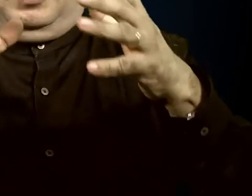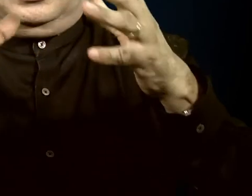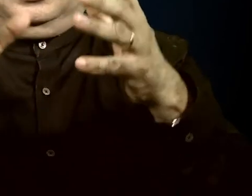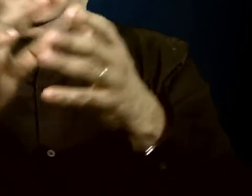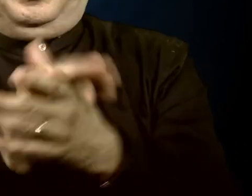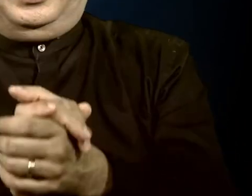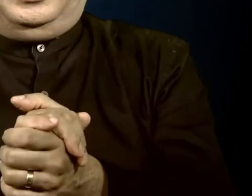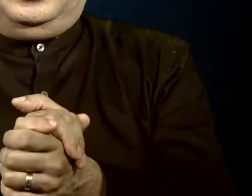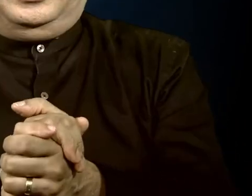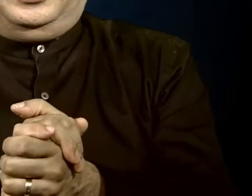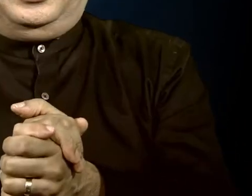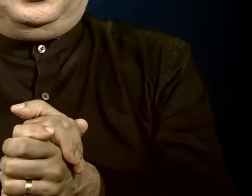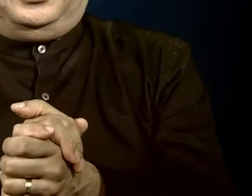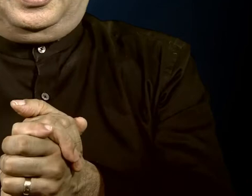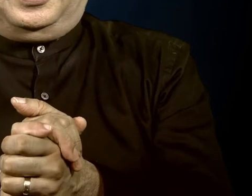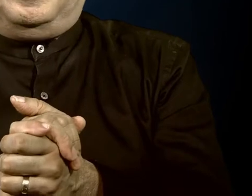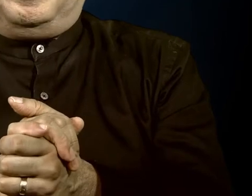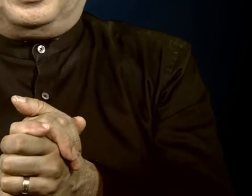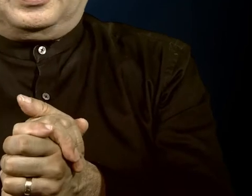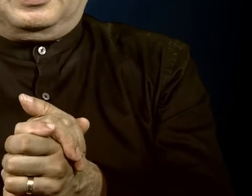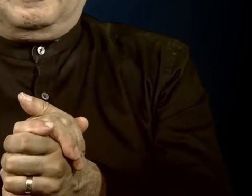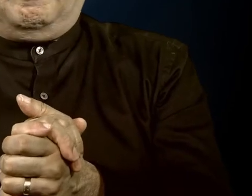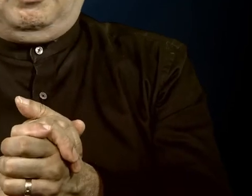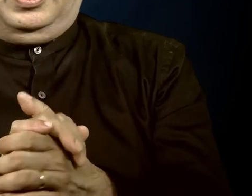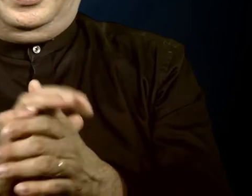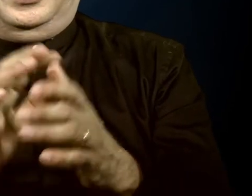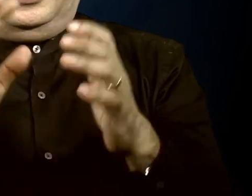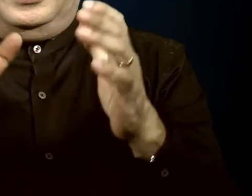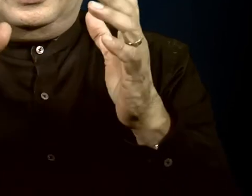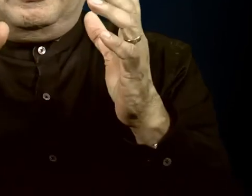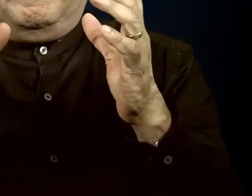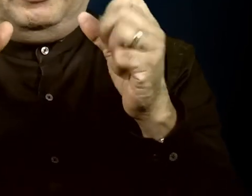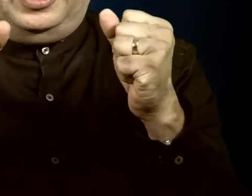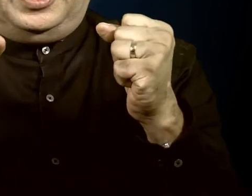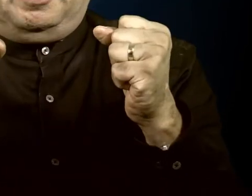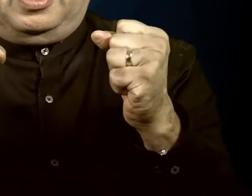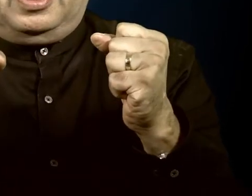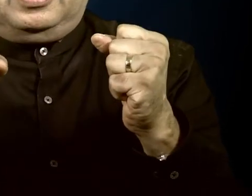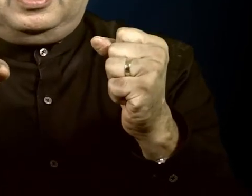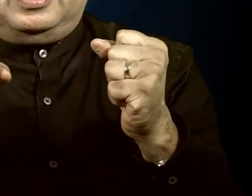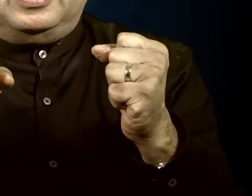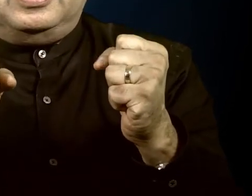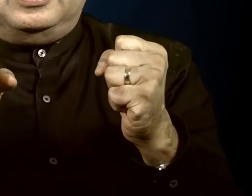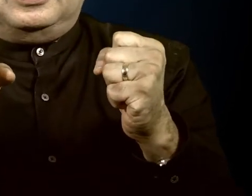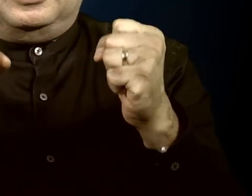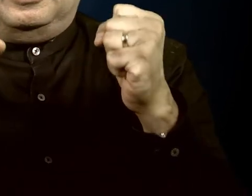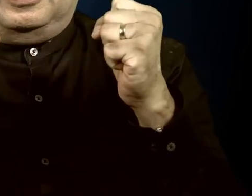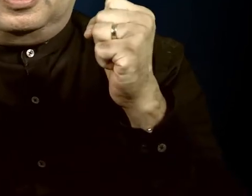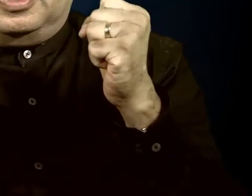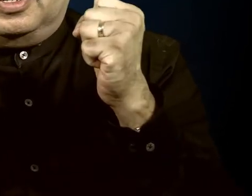യുവതീ യുവാക്കൾക്ക് വേണ്ടി നൽകിയിരിക്കുന്ന വളരെ വീര്യമാർന്ന